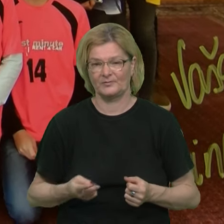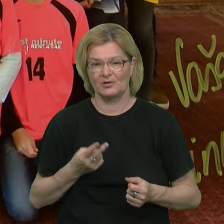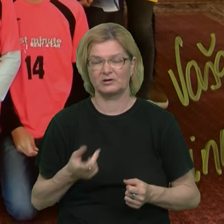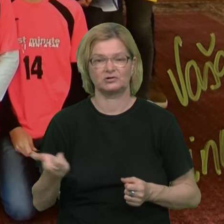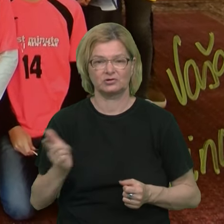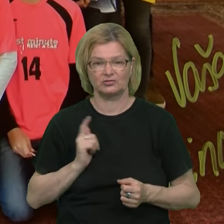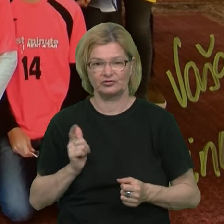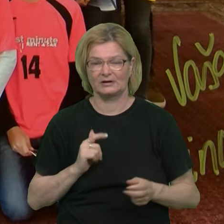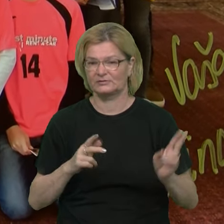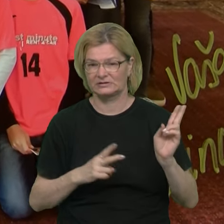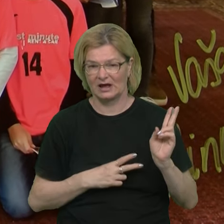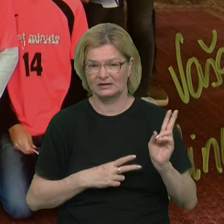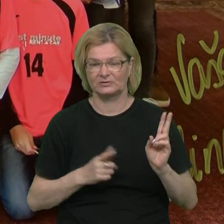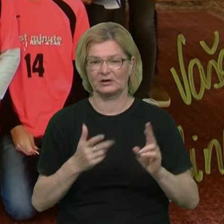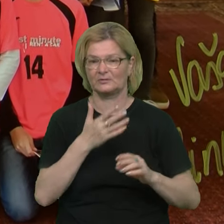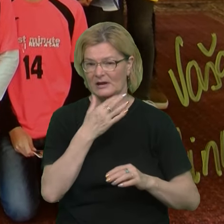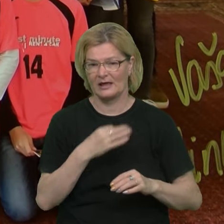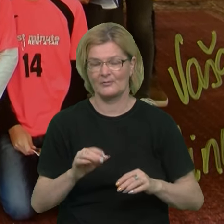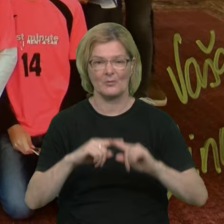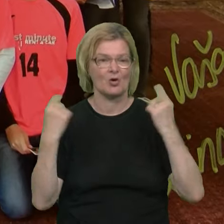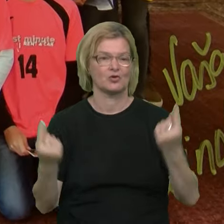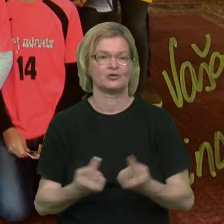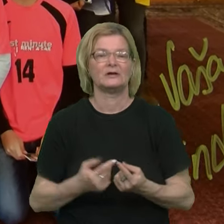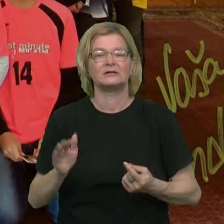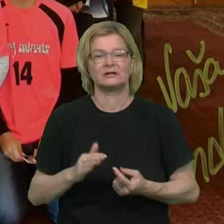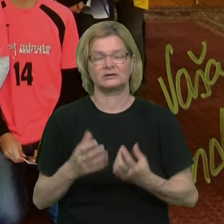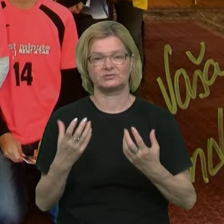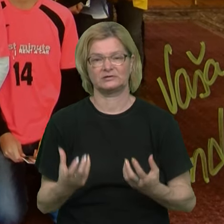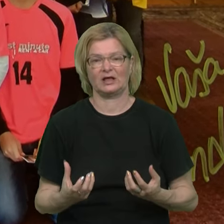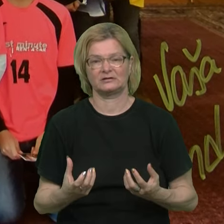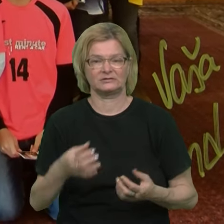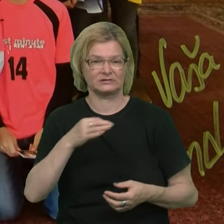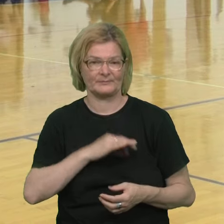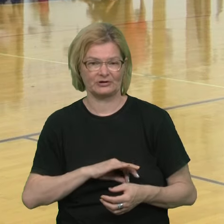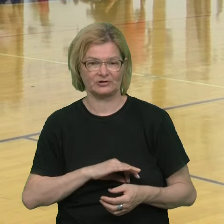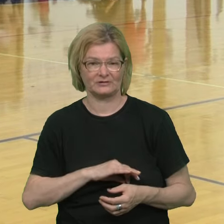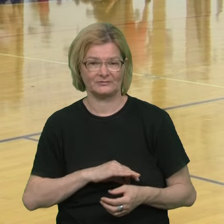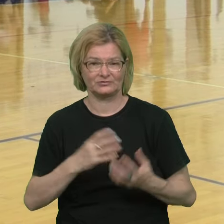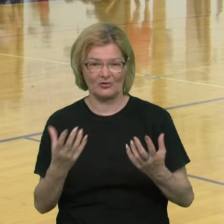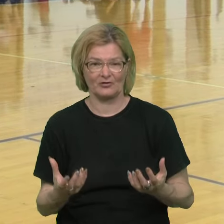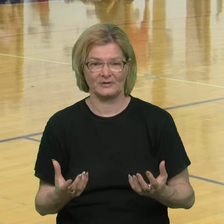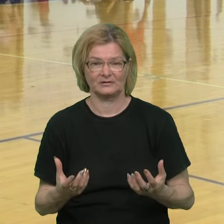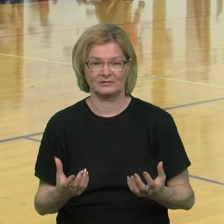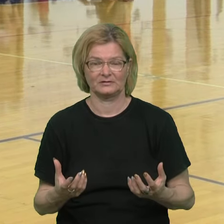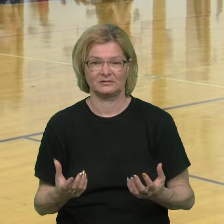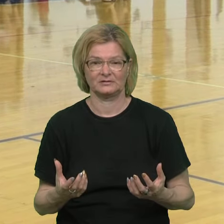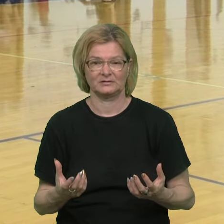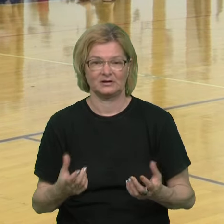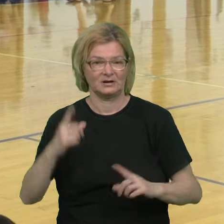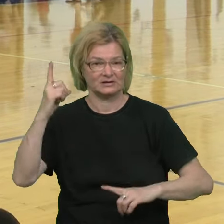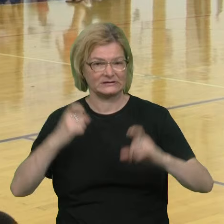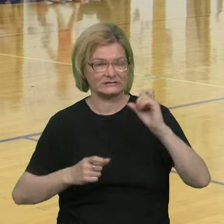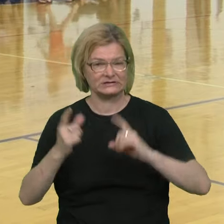bili jako ponosni, dočekani smo zaista u jednom prekrasnom okruženju. Djeca su sjedila za predsjedničkim